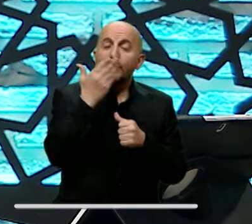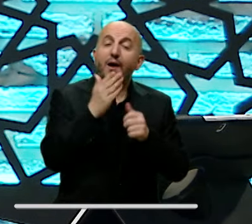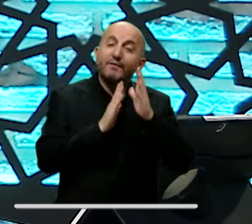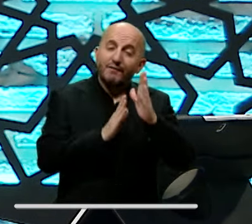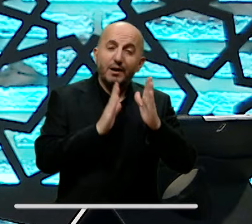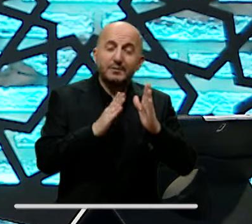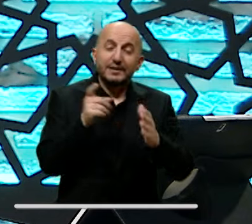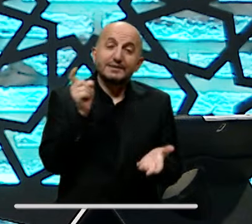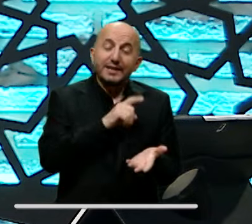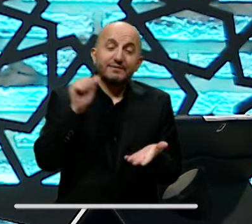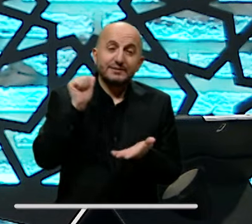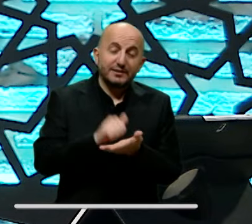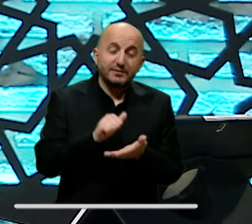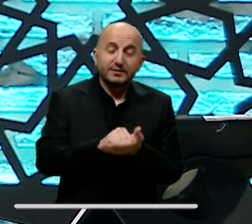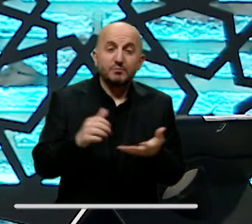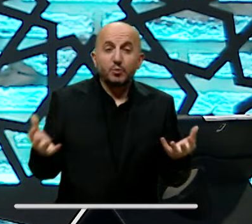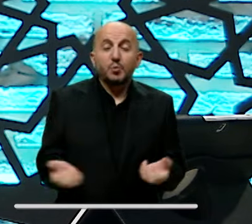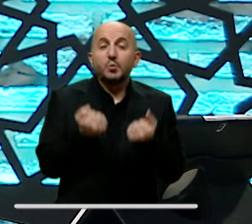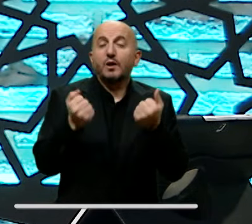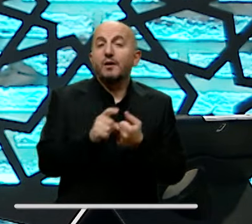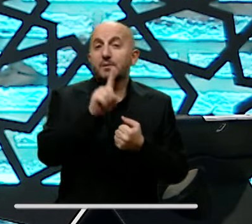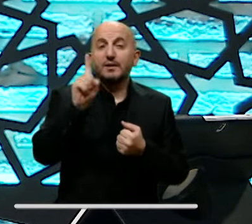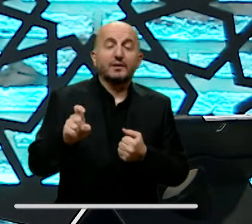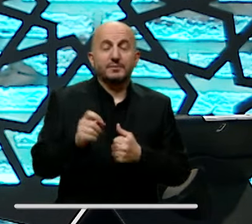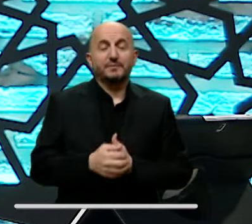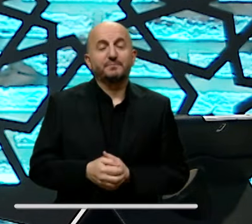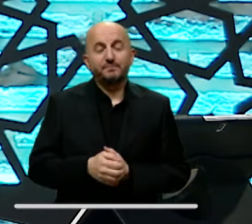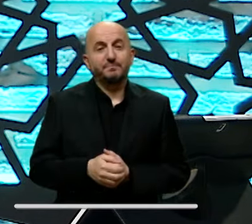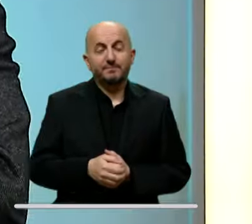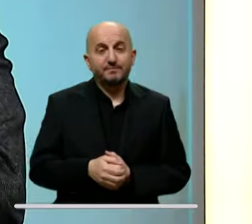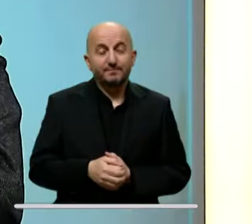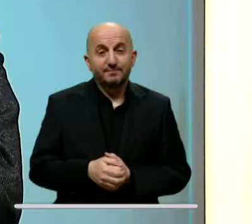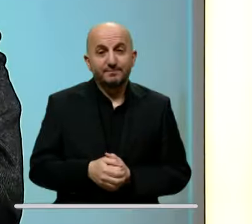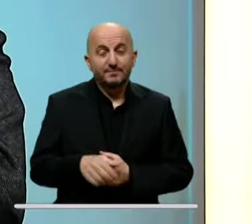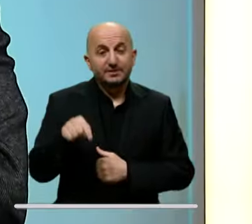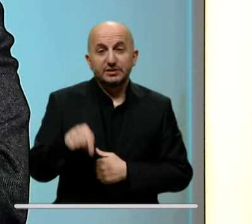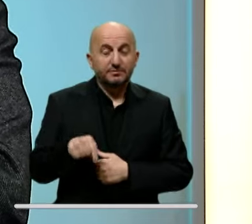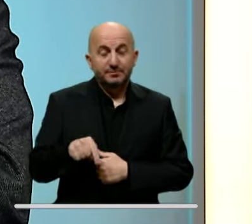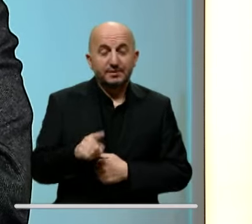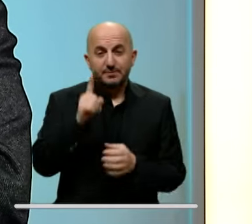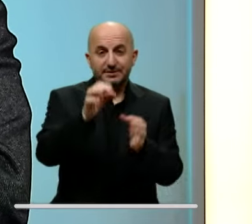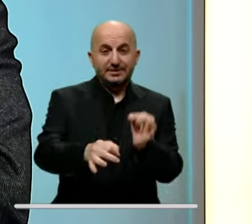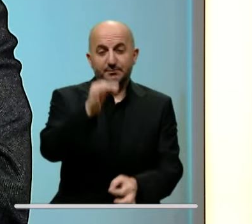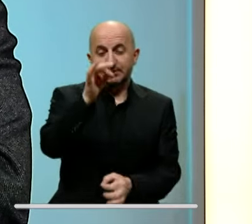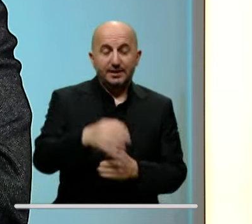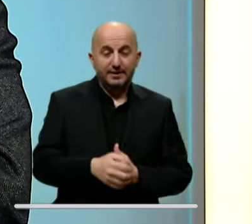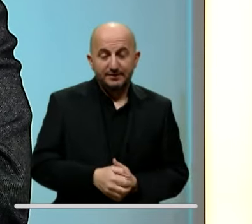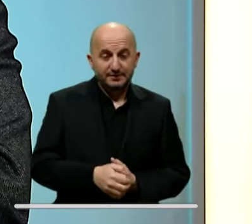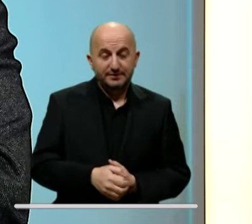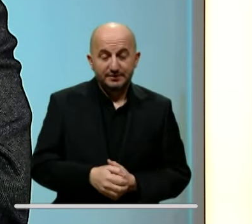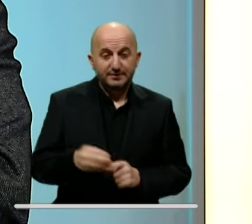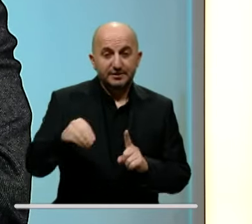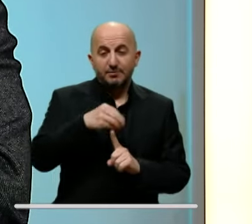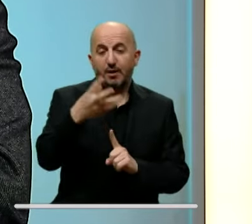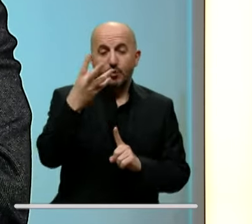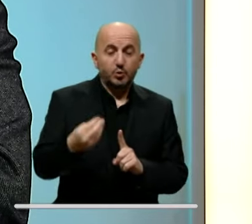etse Sehiv secdesiyle bu durumu kurtarabilir miydi soru bir kez daha açıklamış olalım Şimdi bir kimse Eee İmam